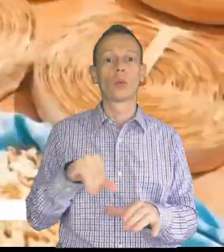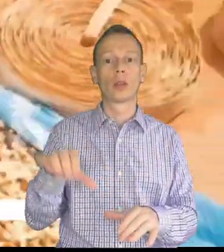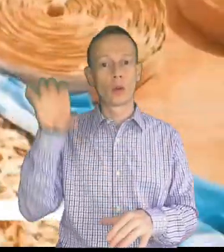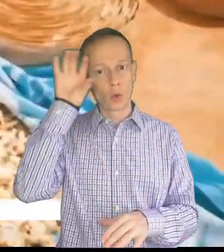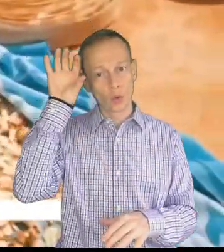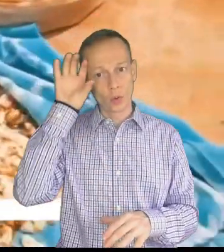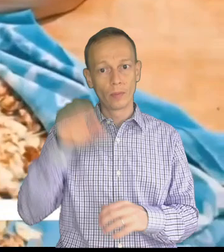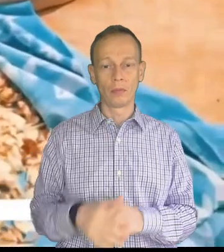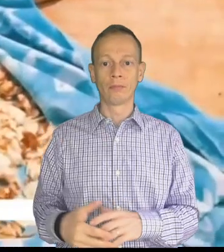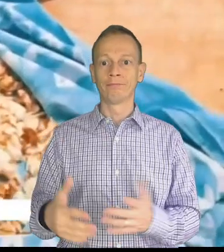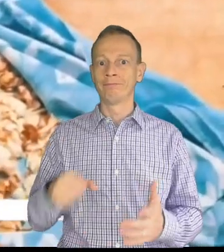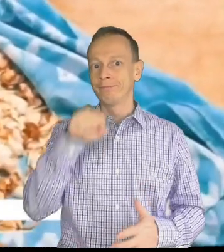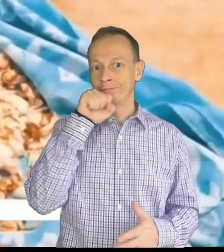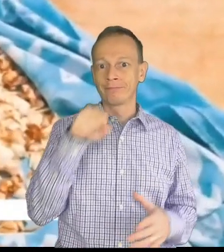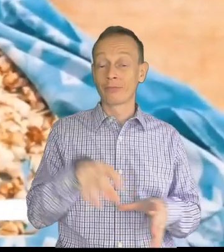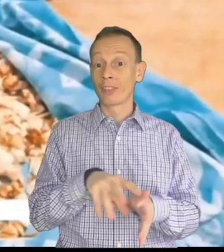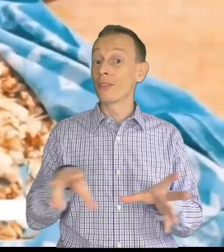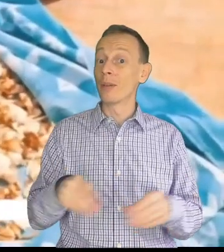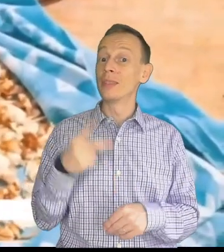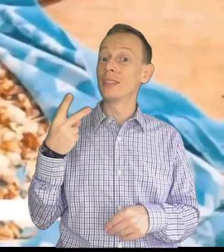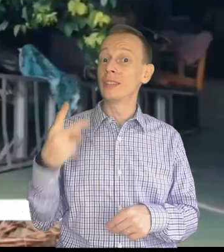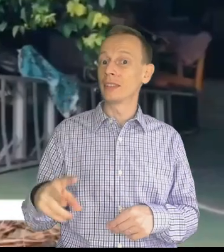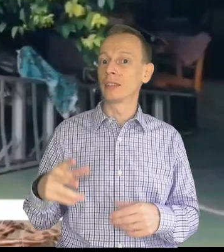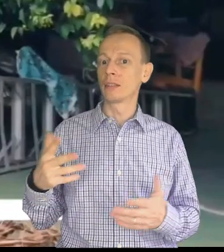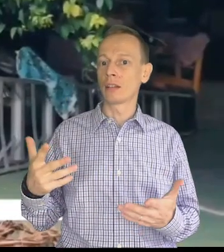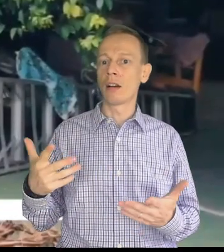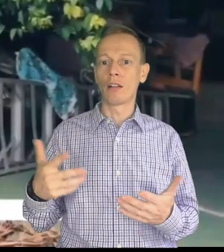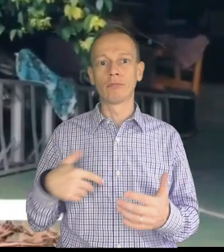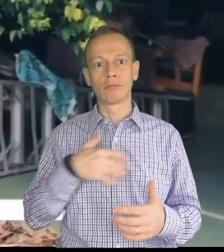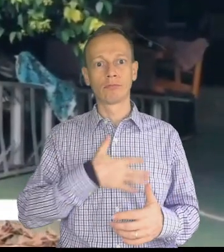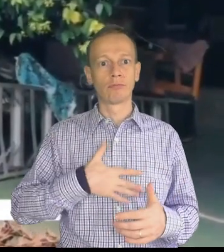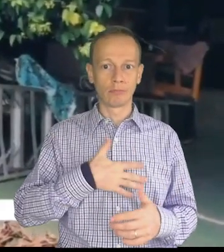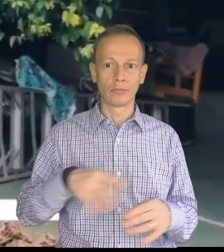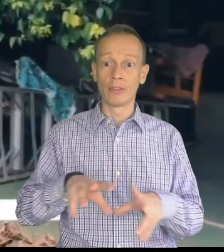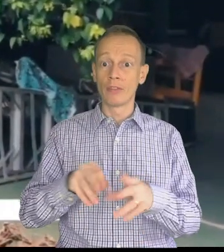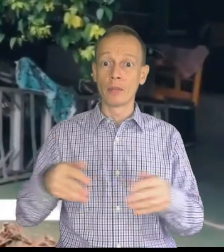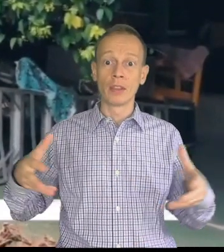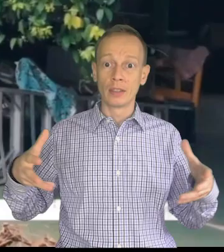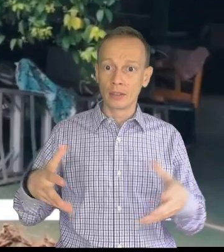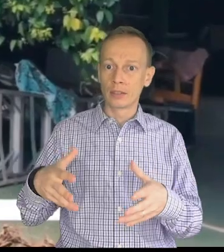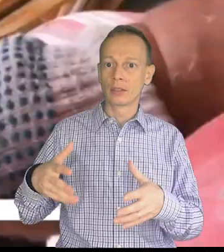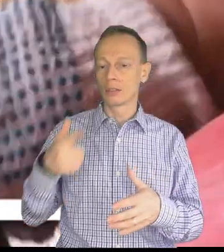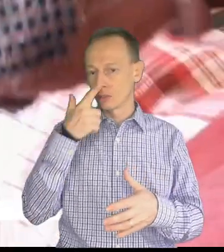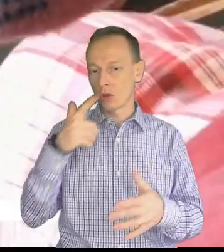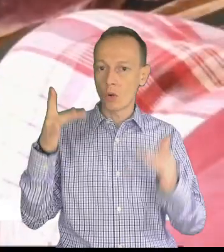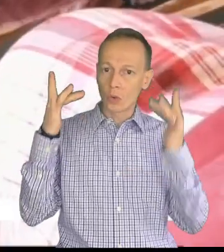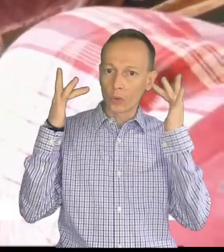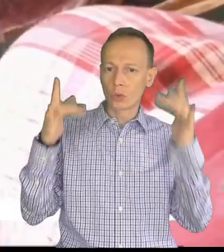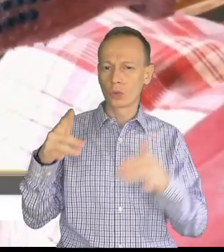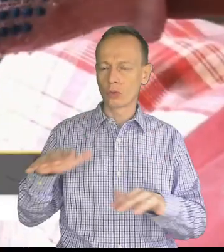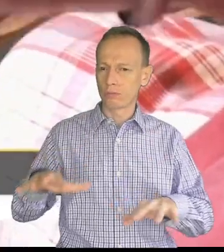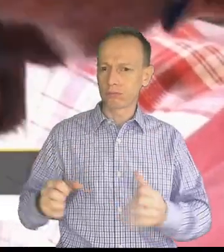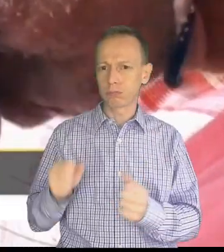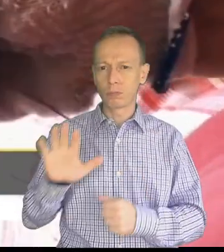et on les mélange à l'huile de coco. Une nouvelle passion que la famille Tumarere pratique, une activité